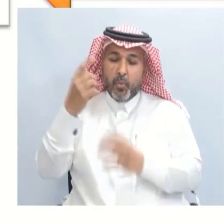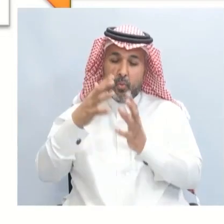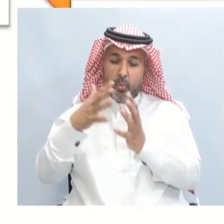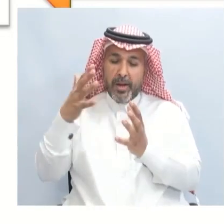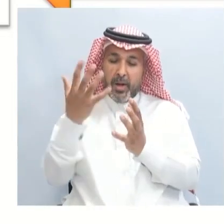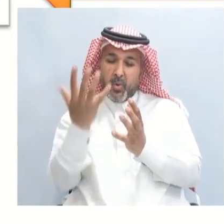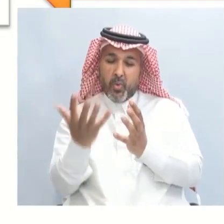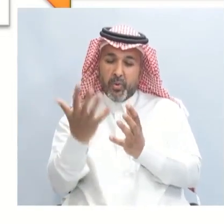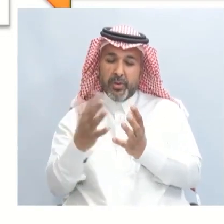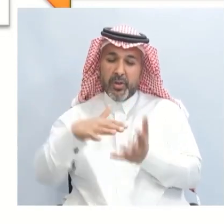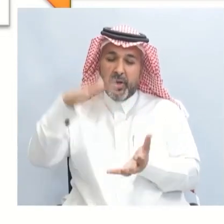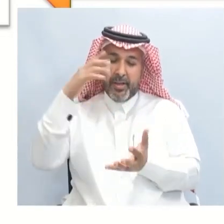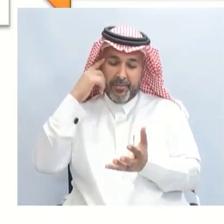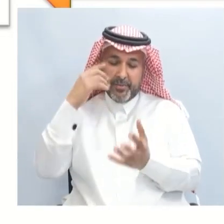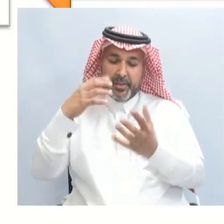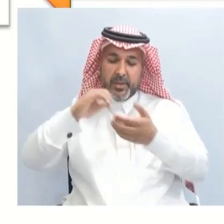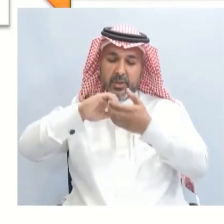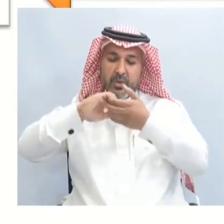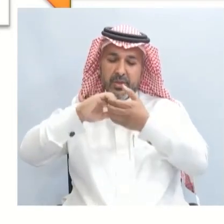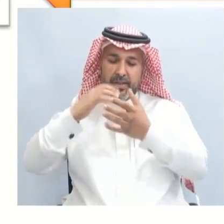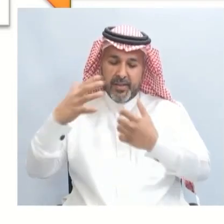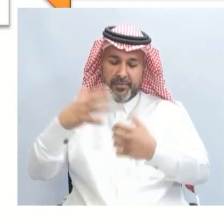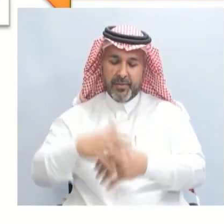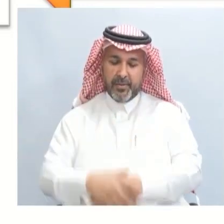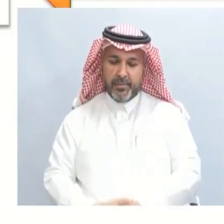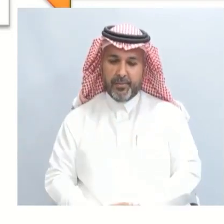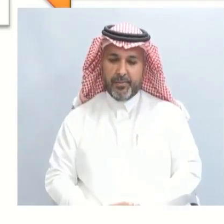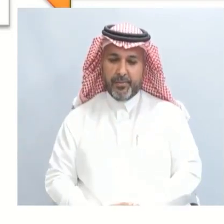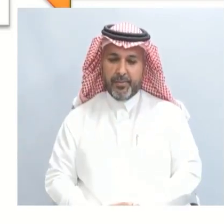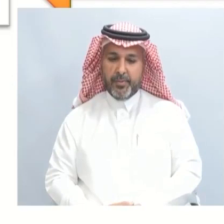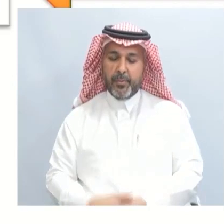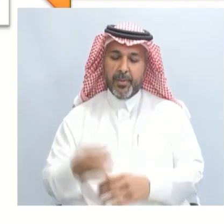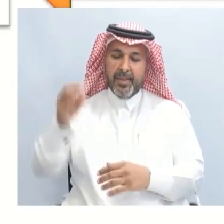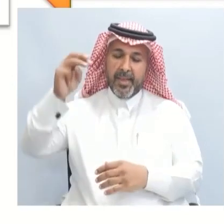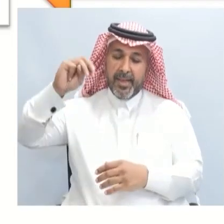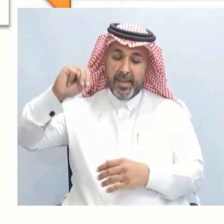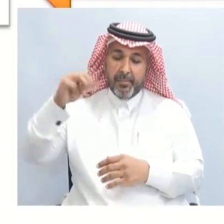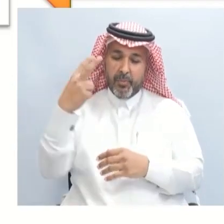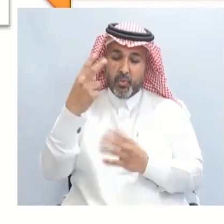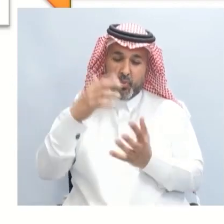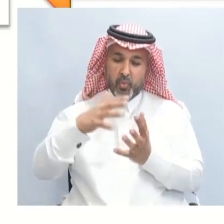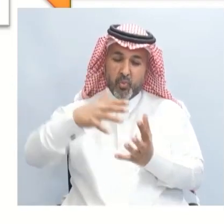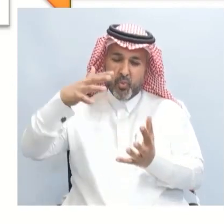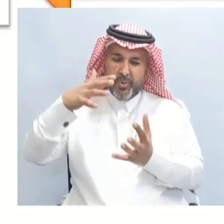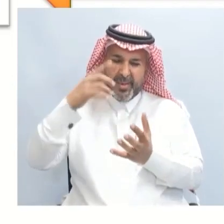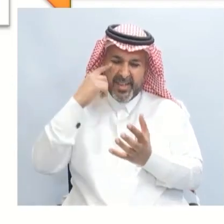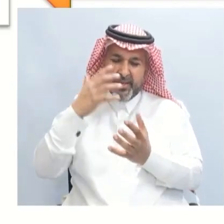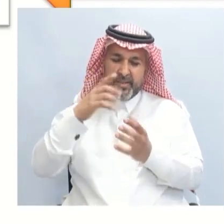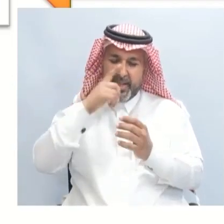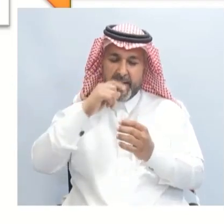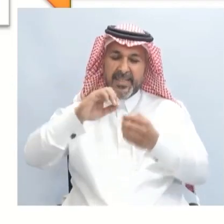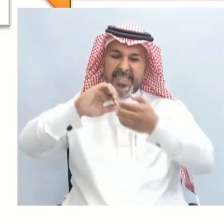معها قوه التجاذب فيما بينهما ايضا عندما تزداد ام2 ستزداد معها قوه التجاذب اي